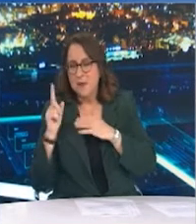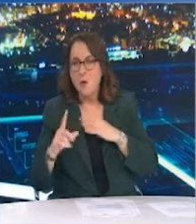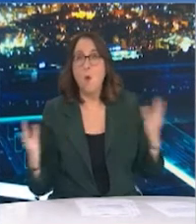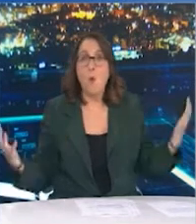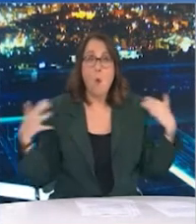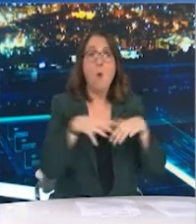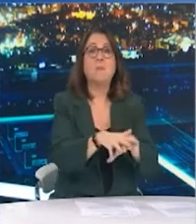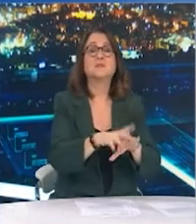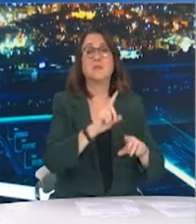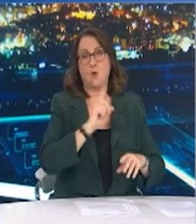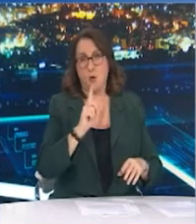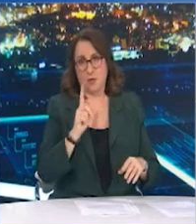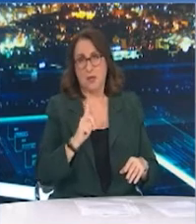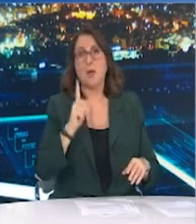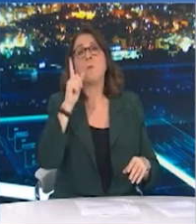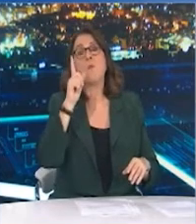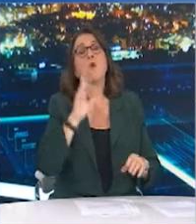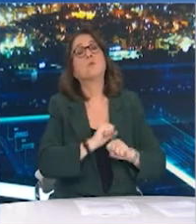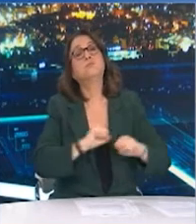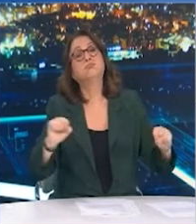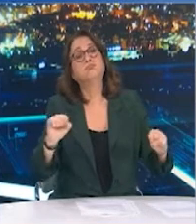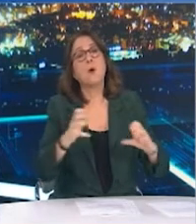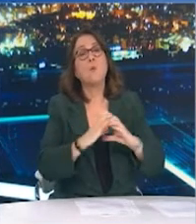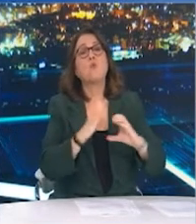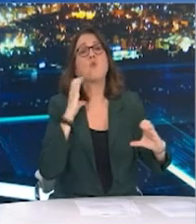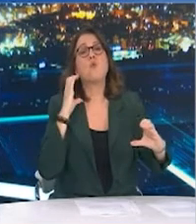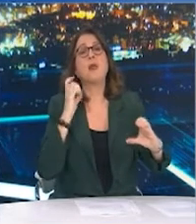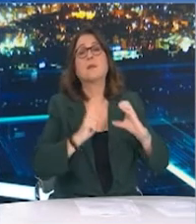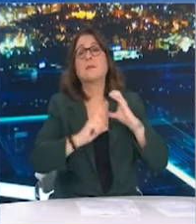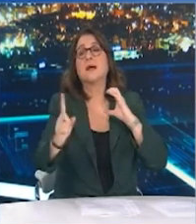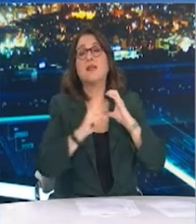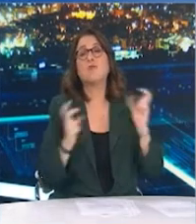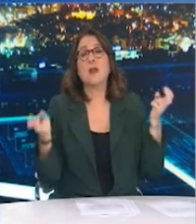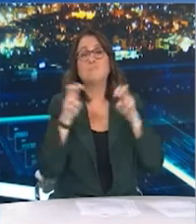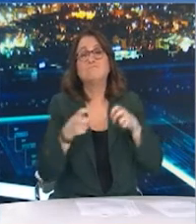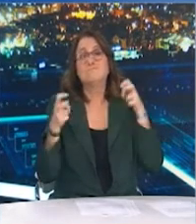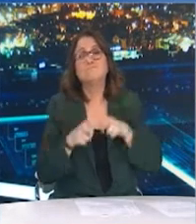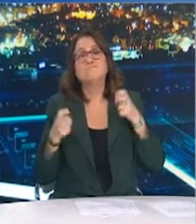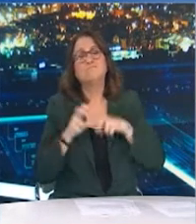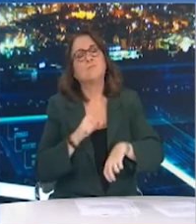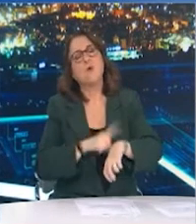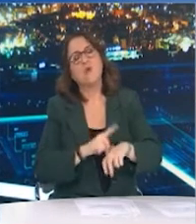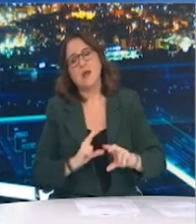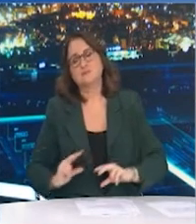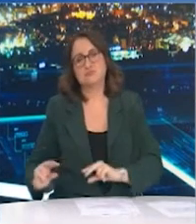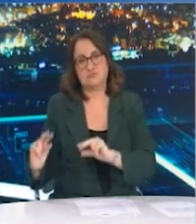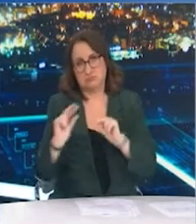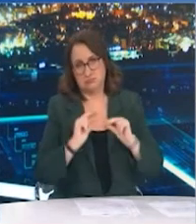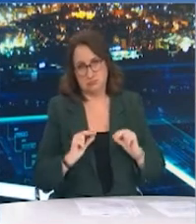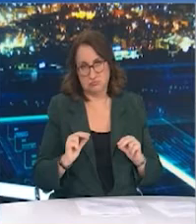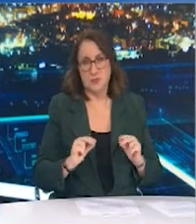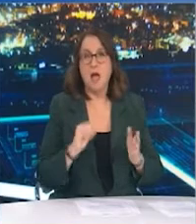με εξαίρεση περιπτώσεις μαζικής μεταφοράς μαθητών, καθώς και για χρήση περισσότερων της μίας εισόδου της σχολικής μονάδας όπου αυτές